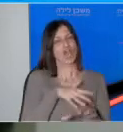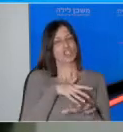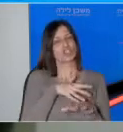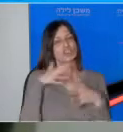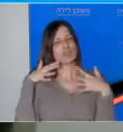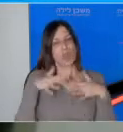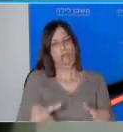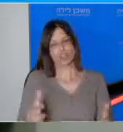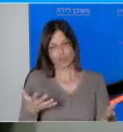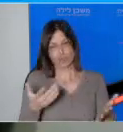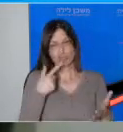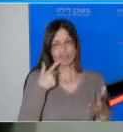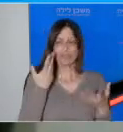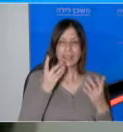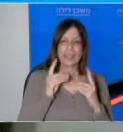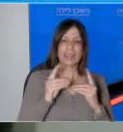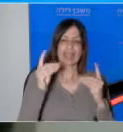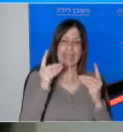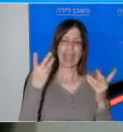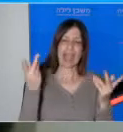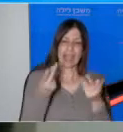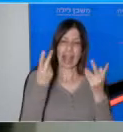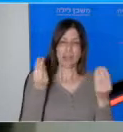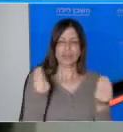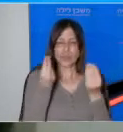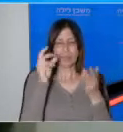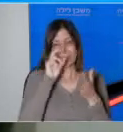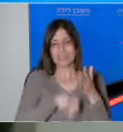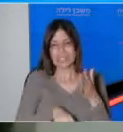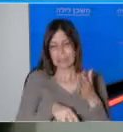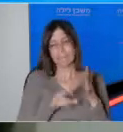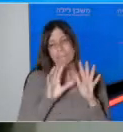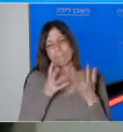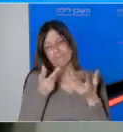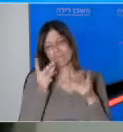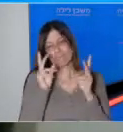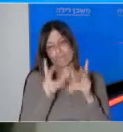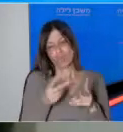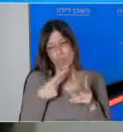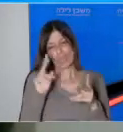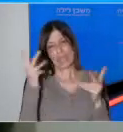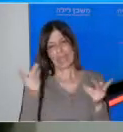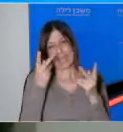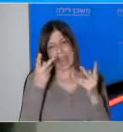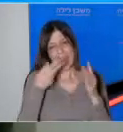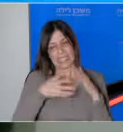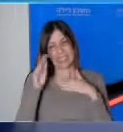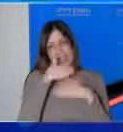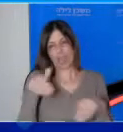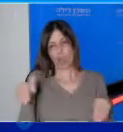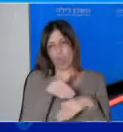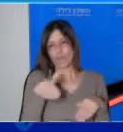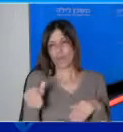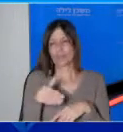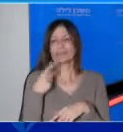הרגיש מיואש, ולמשל דרך הקלה מסוימת במיסים, יכול להיות שיהיה יותר קל גם להוציא אותם לרחובות. תמי, אני רואה שאת